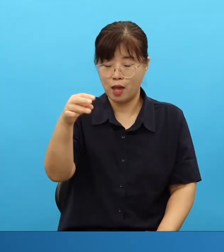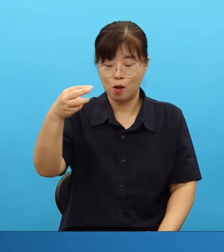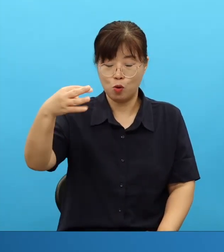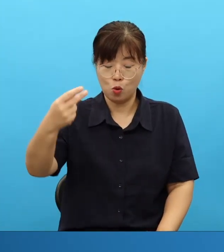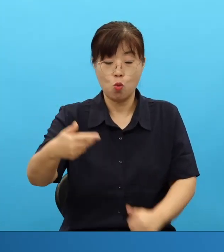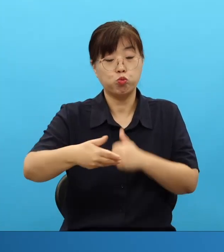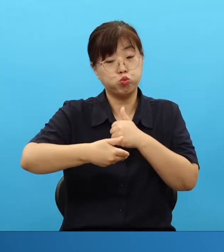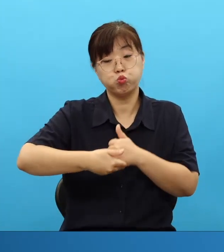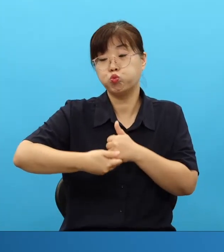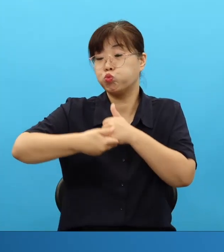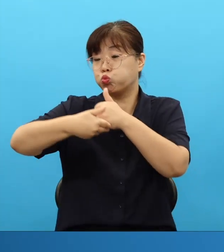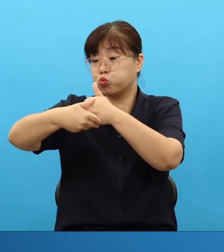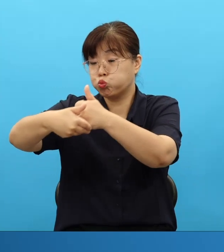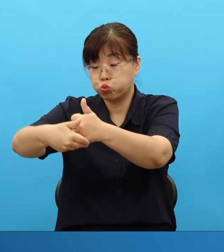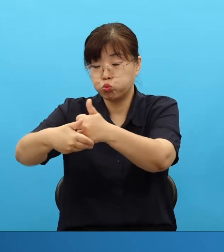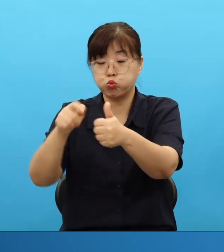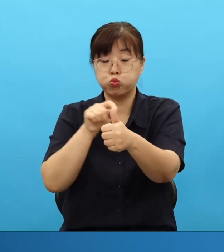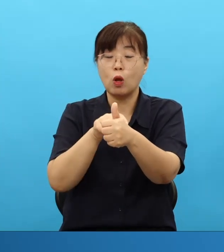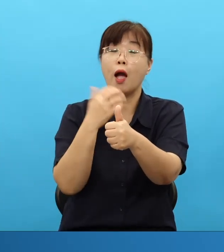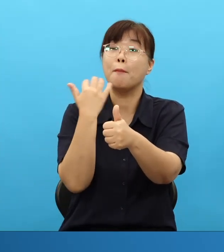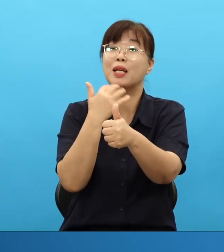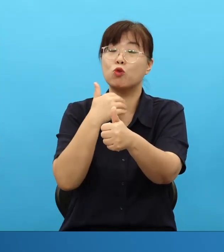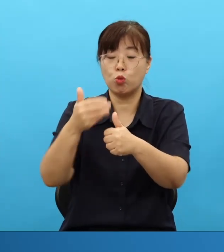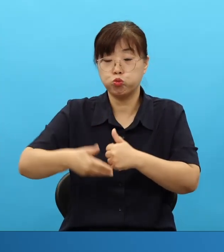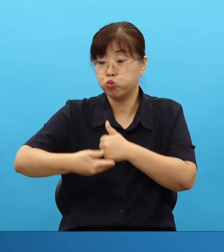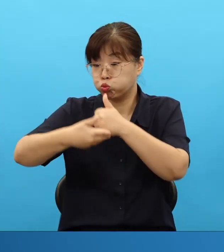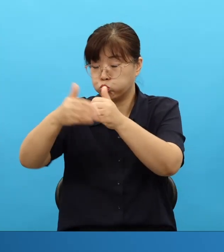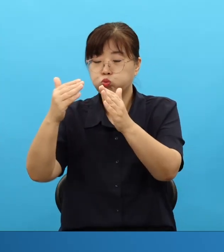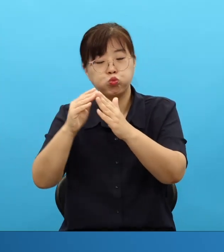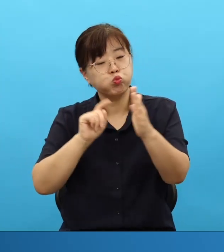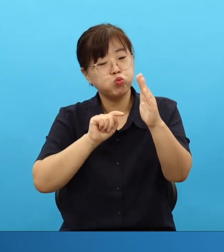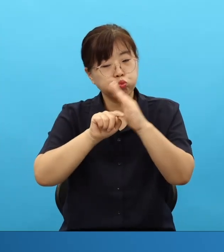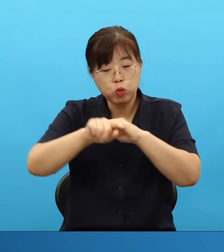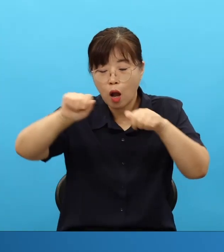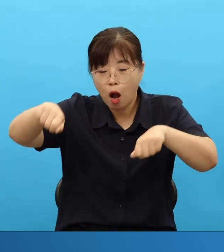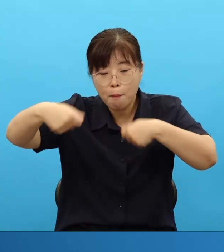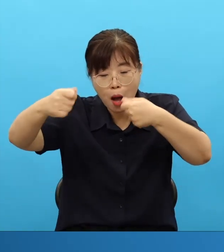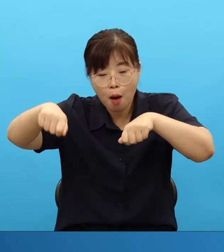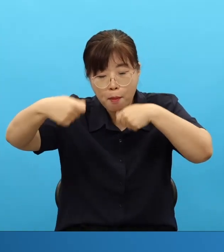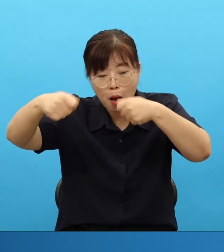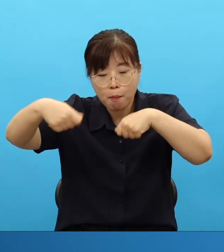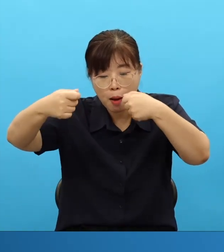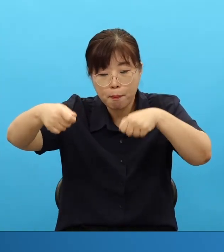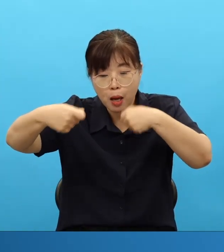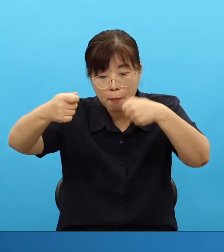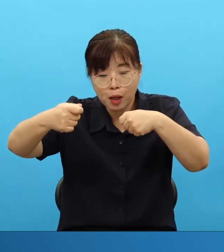받았으니까 자 이걸 가지고 교회가 말성이 일어난